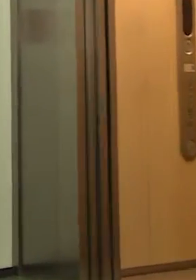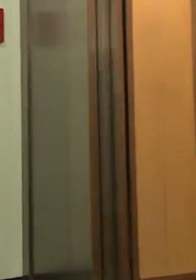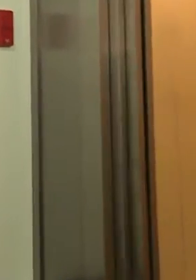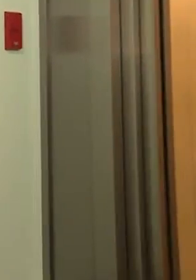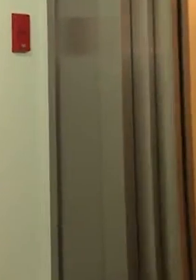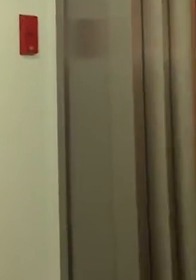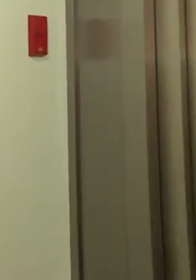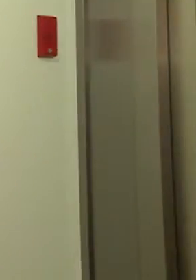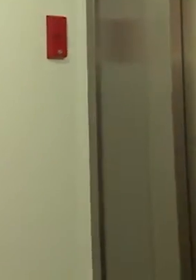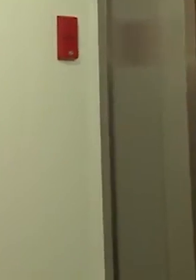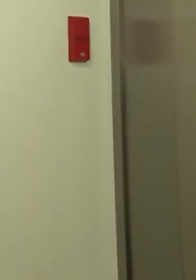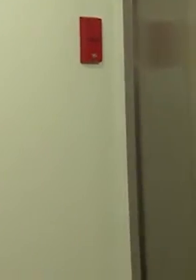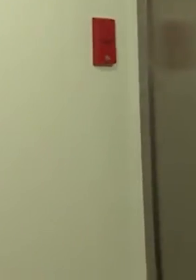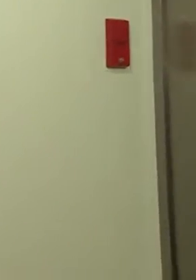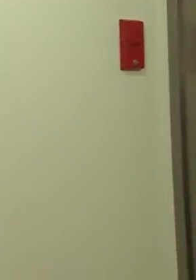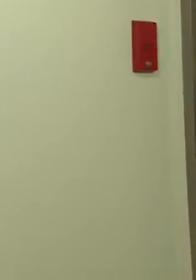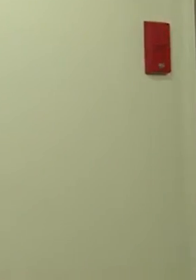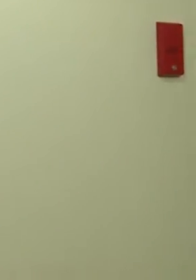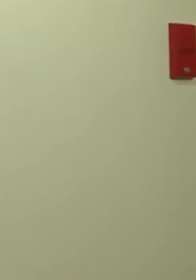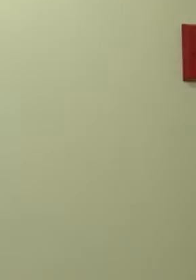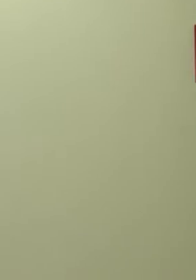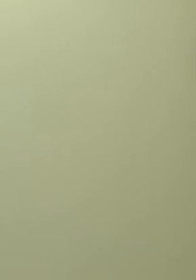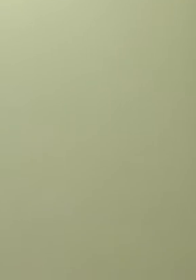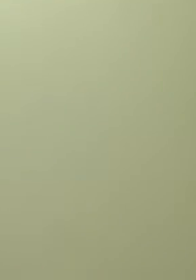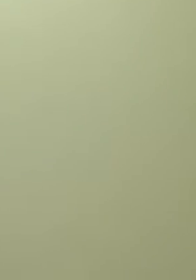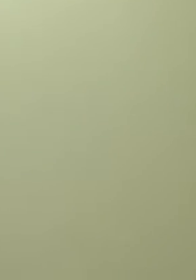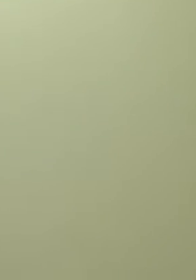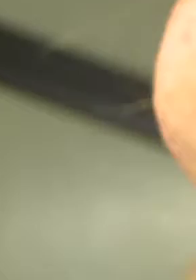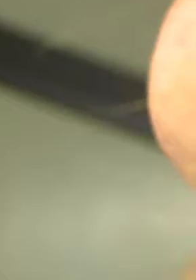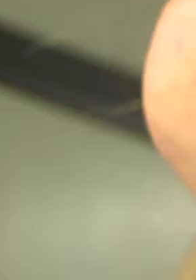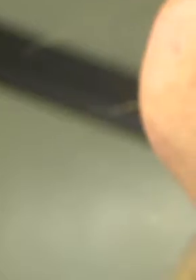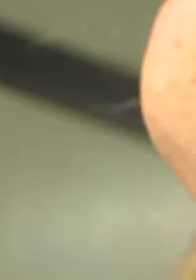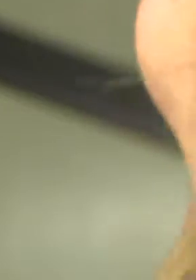infections salutpporte la